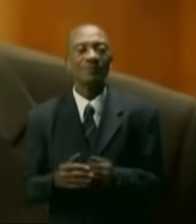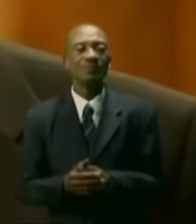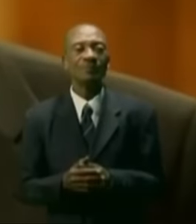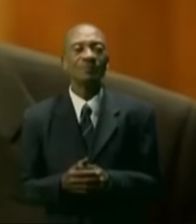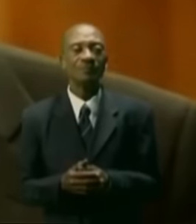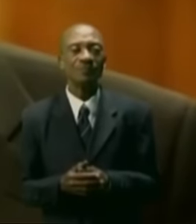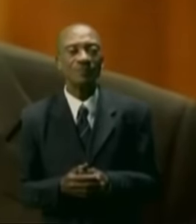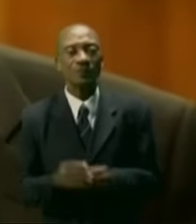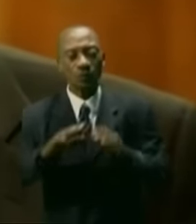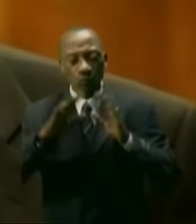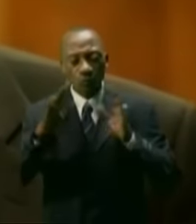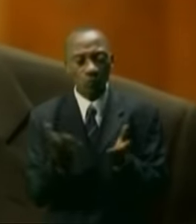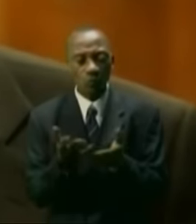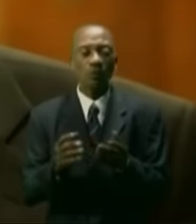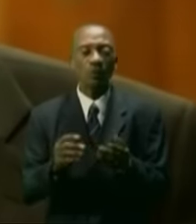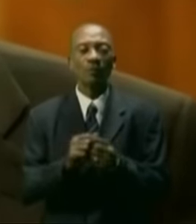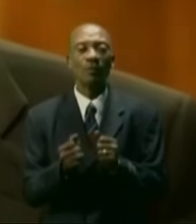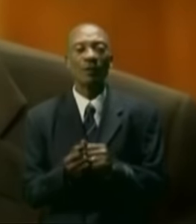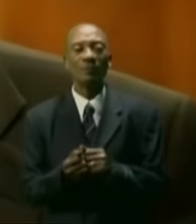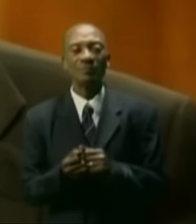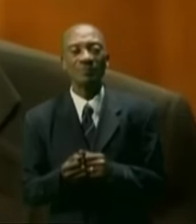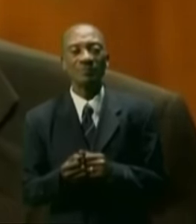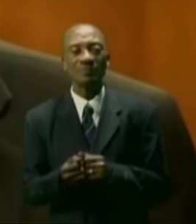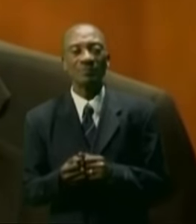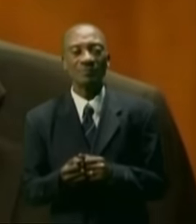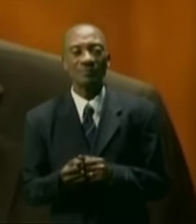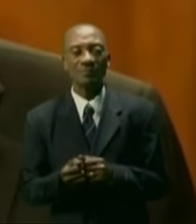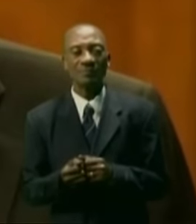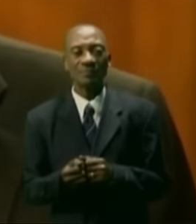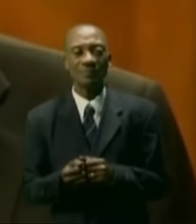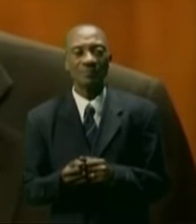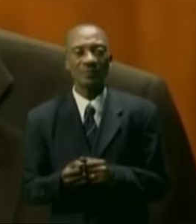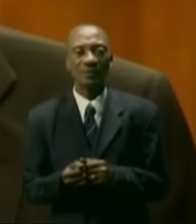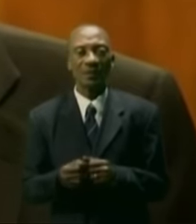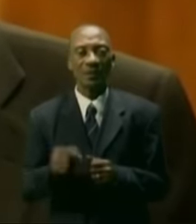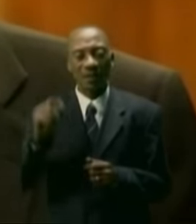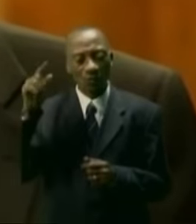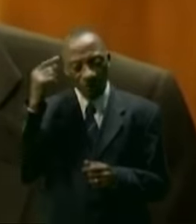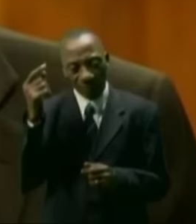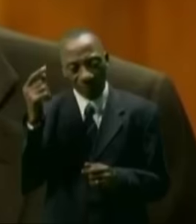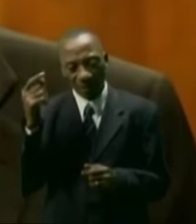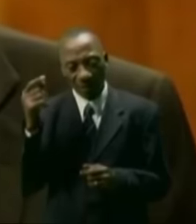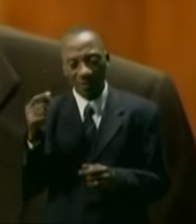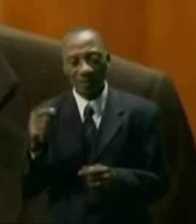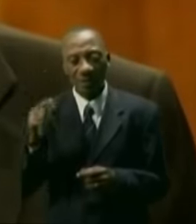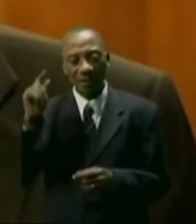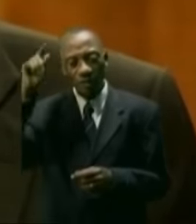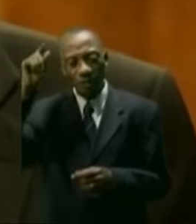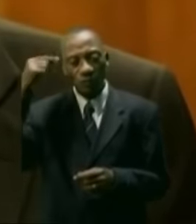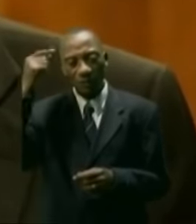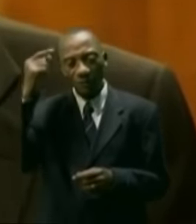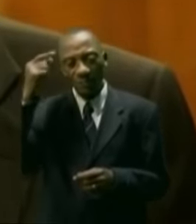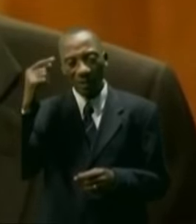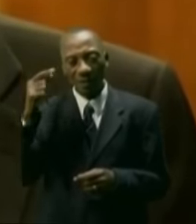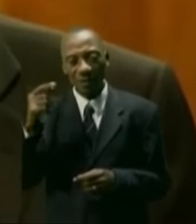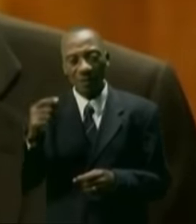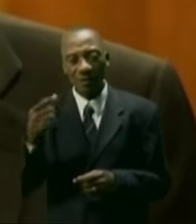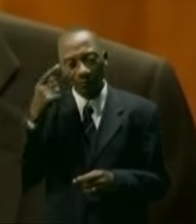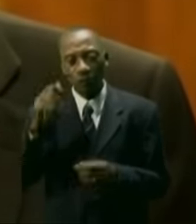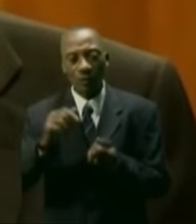tous les problèmes du développement du secteur agricole sont connus, ont